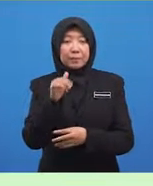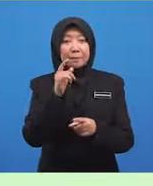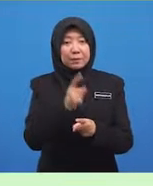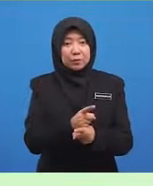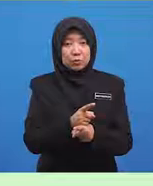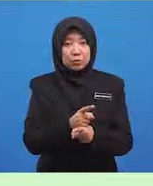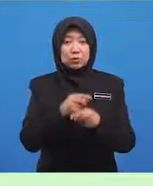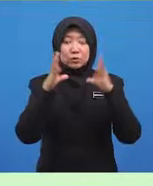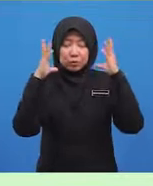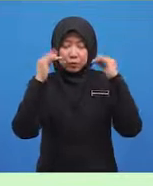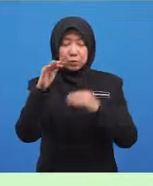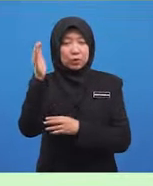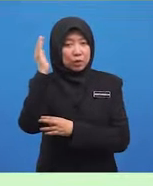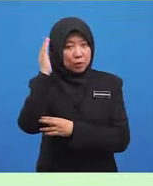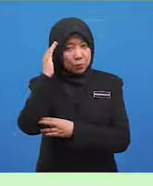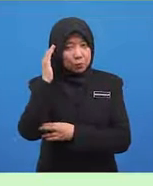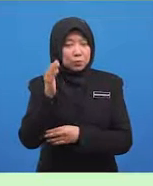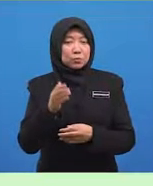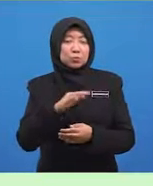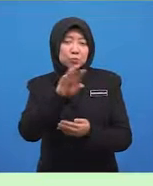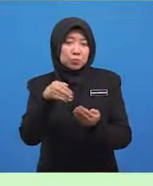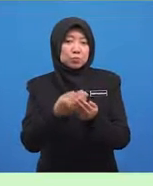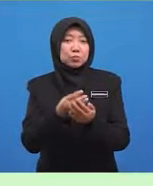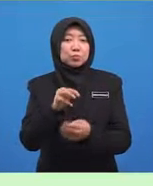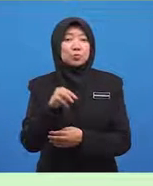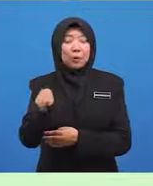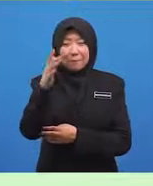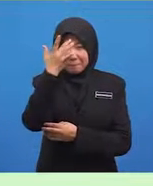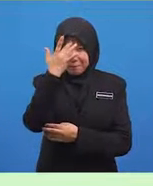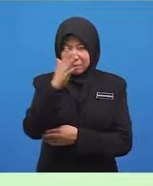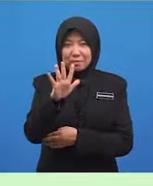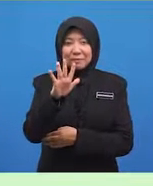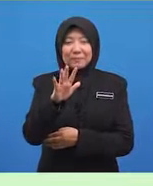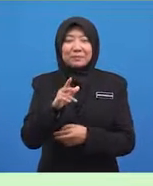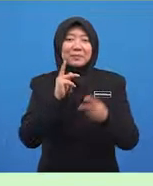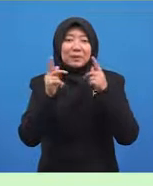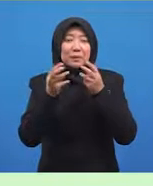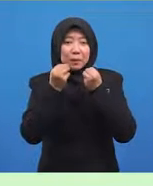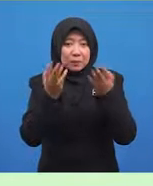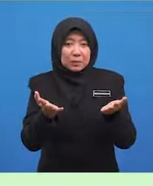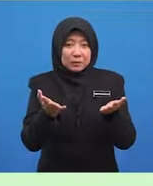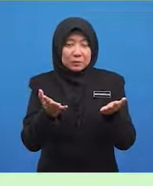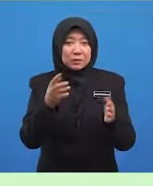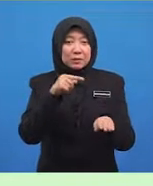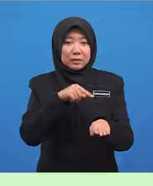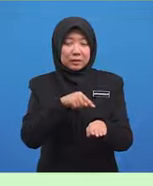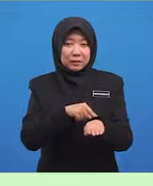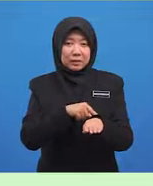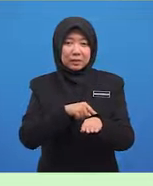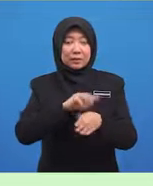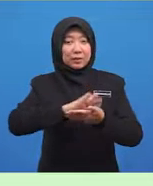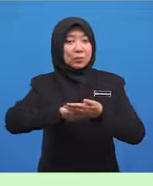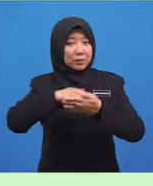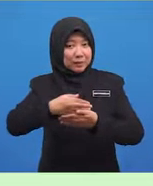betul. Cikgu tahu kamu semua murid yang pandai. Kata majmuk yang terhasil ialah